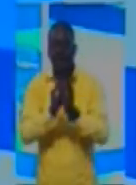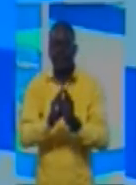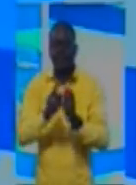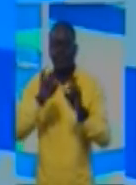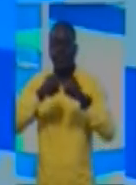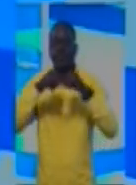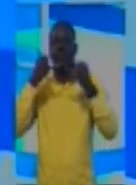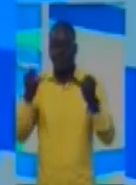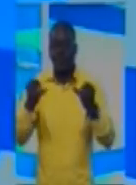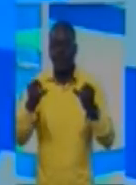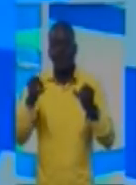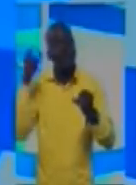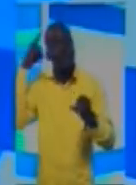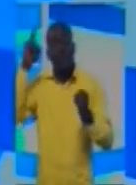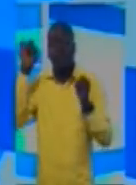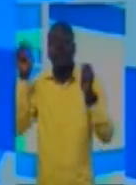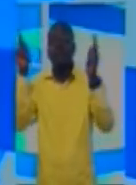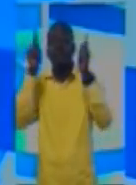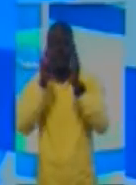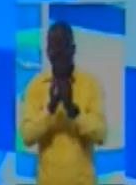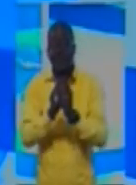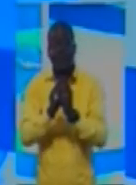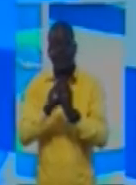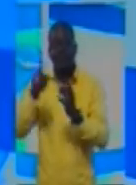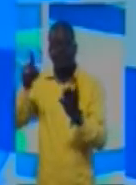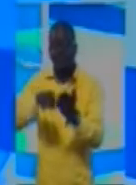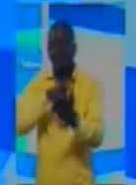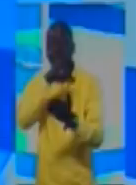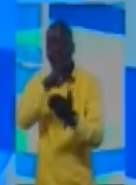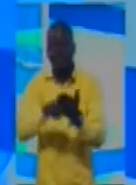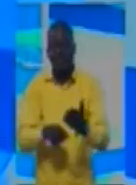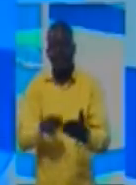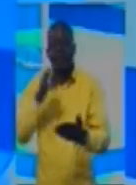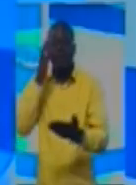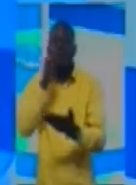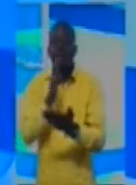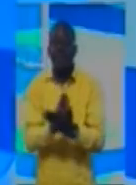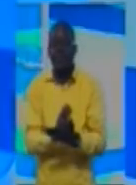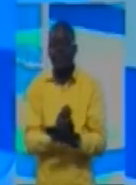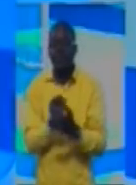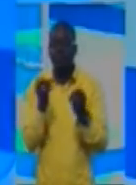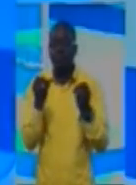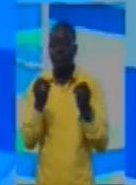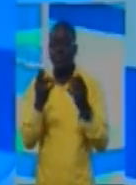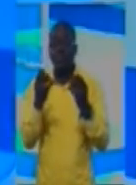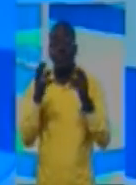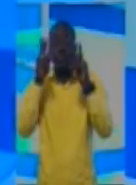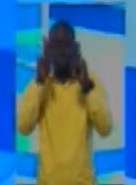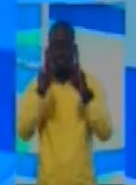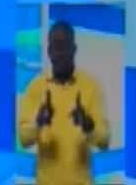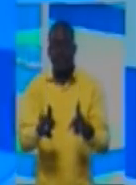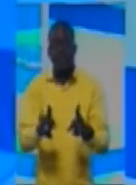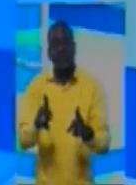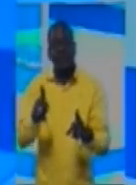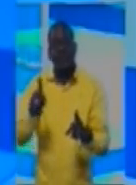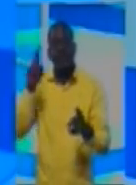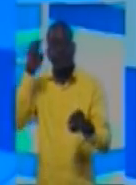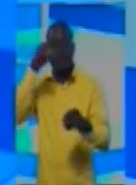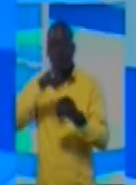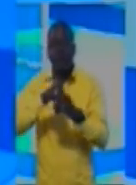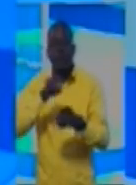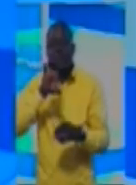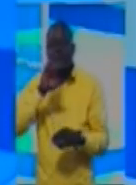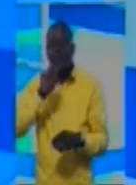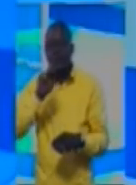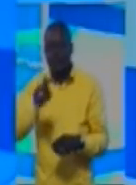presse. Un congrès qui a procédé à l'exclusion et à la suspension de plusieurs cadres de l'ex-parti au pouvoir.